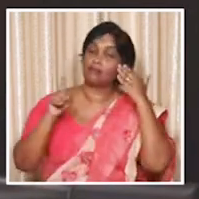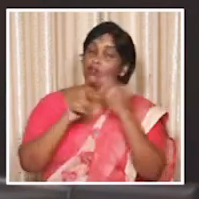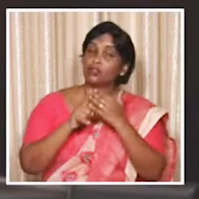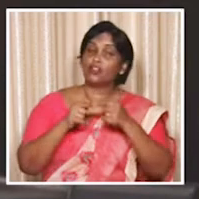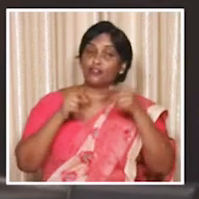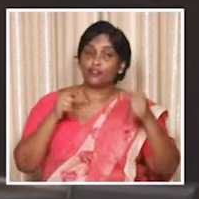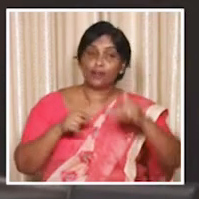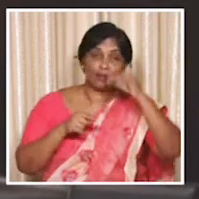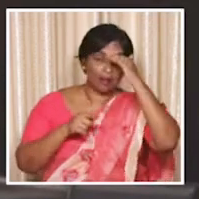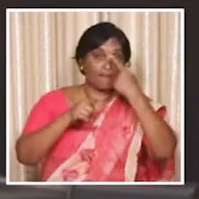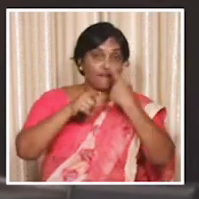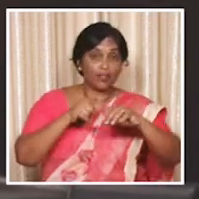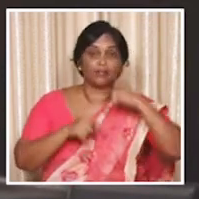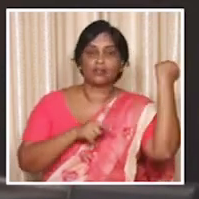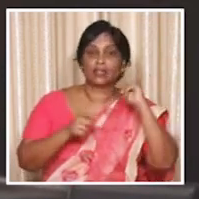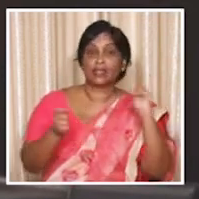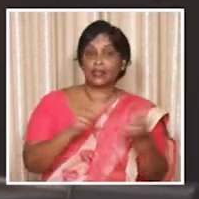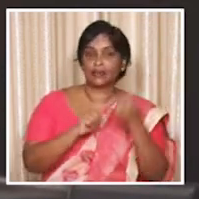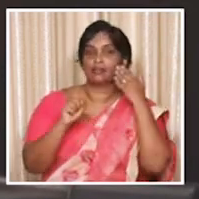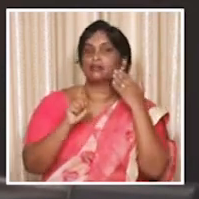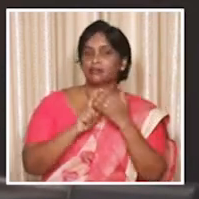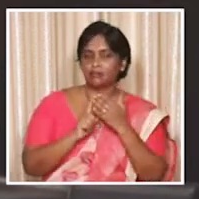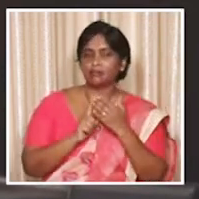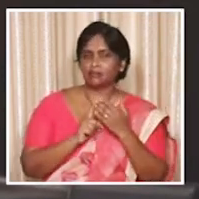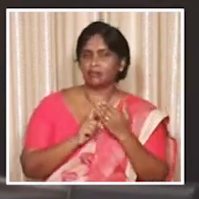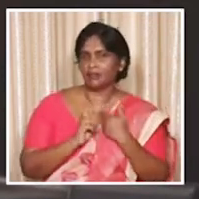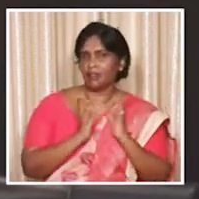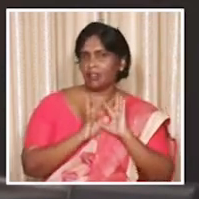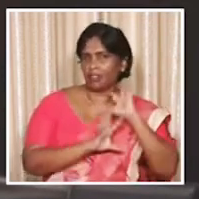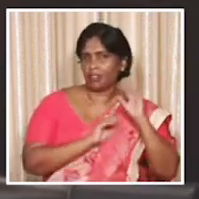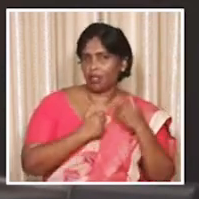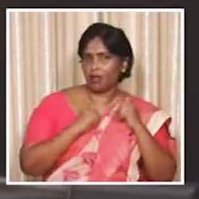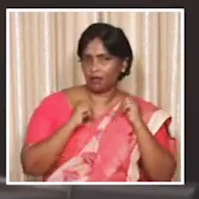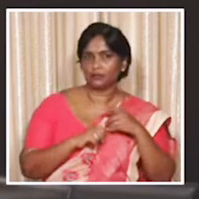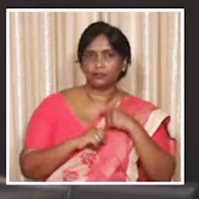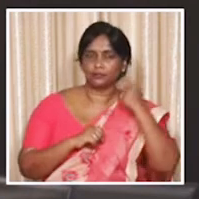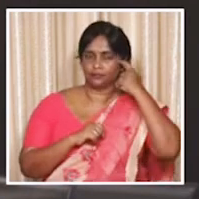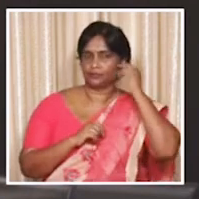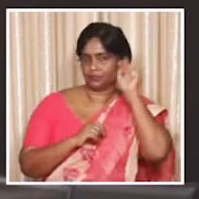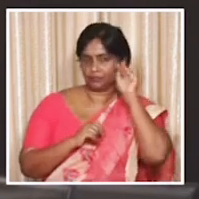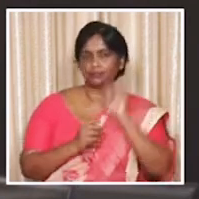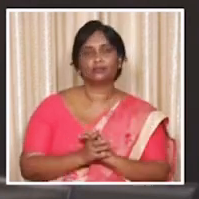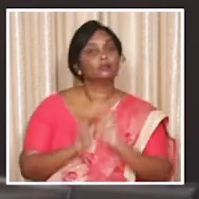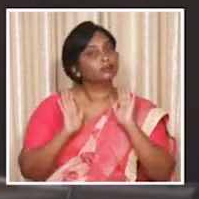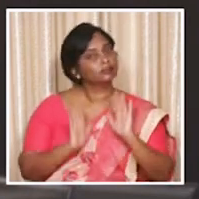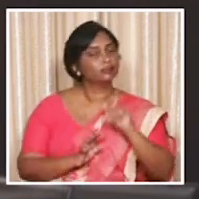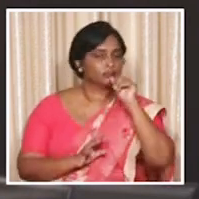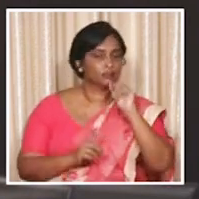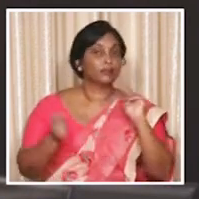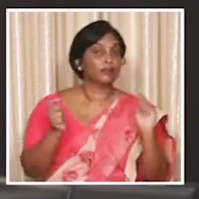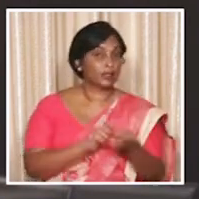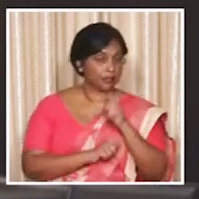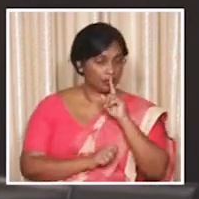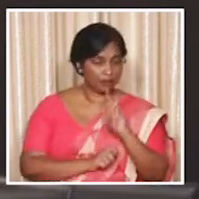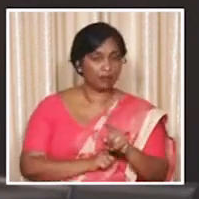විපක්ෂ නායකතුමා විතරක් කතා කරලා තිබුණා ක්‍රිකට් ගැන. මට මගේ සංඛ්‍යා ලේඛන නිවැරදි නම් ඒ විදිහට තමයි මට දැනගන්න හම්බ වුණේ. කොහොම වුණත් ඇත්ත කතාව ක්‍රිකට්